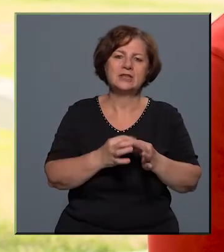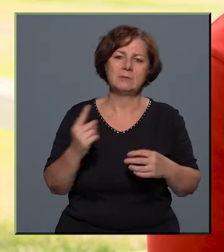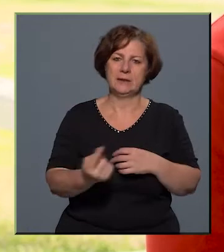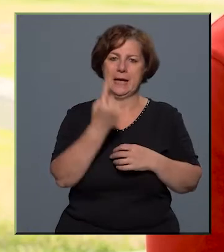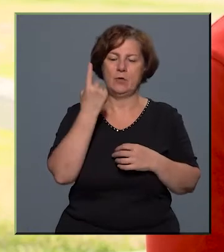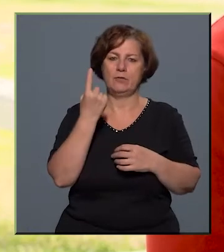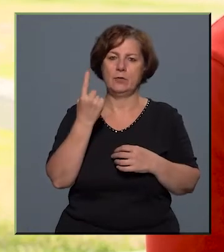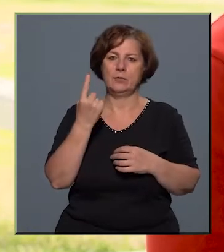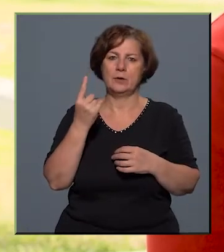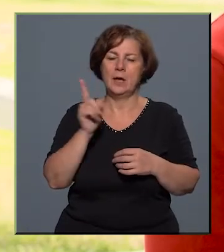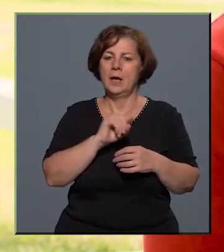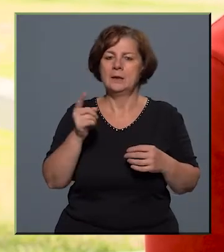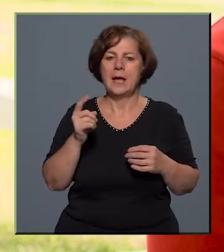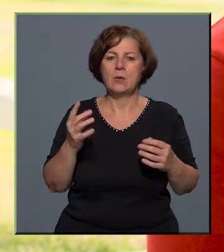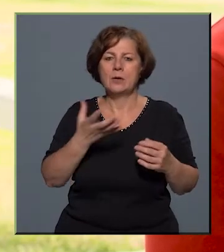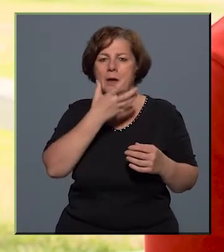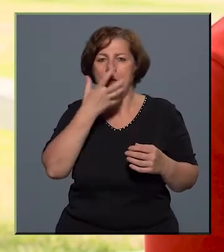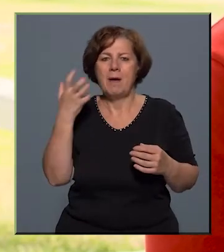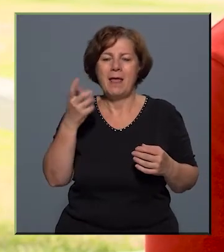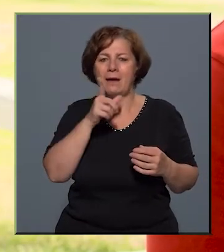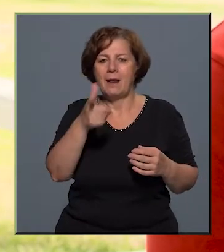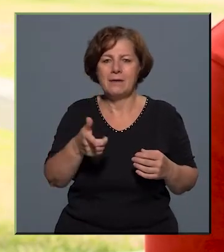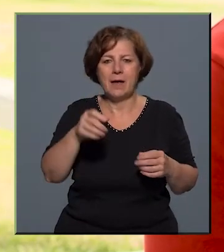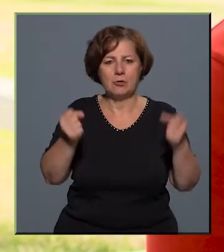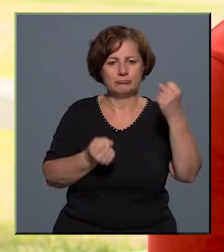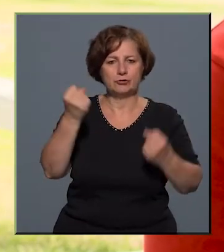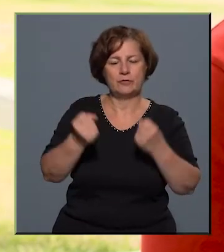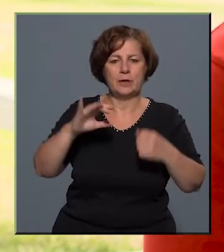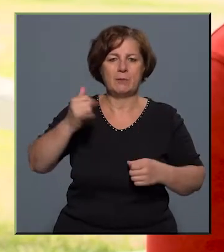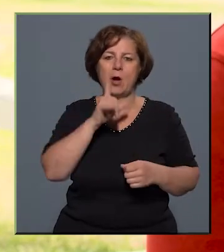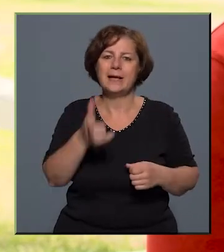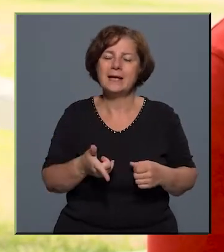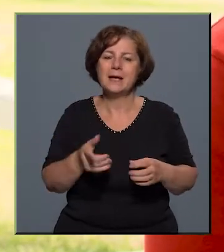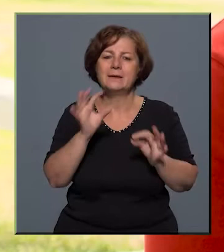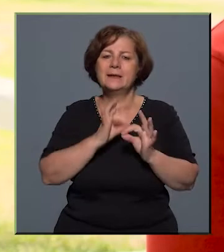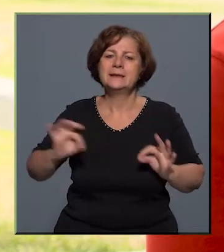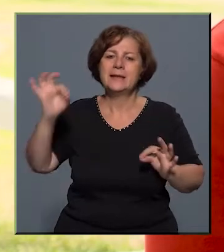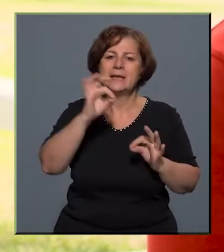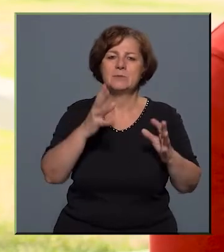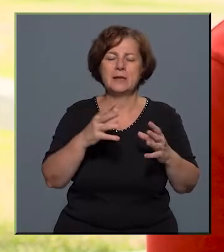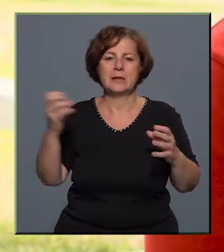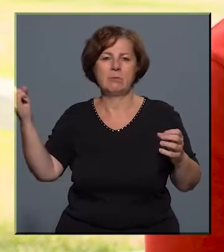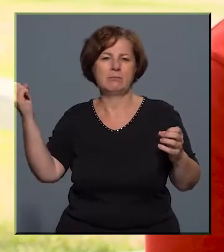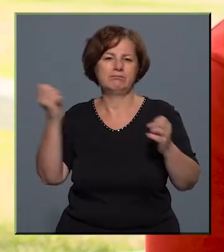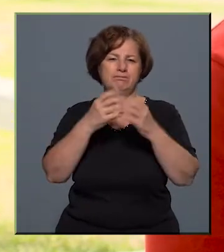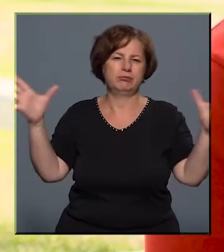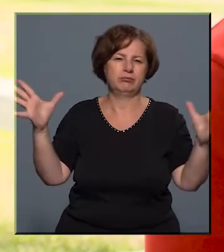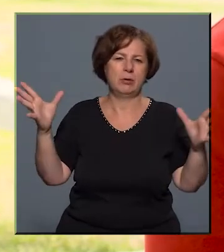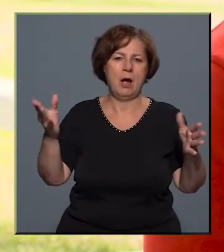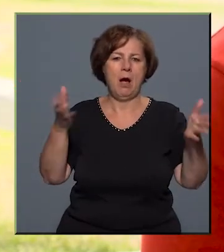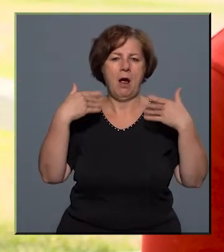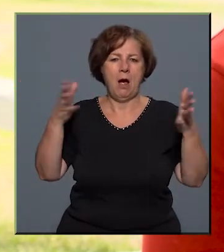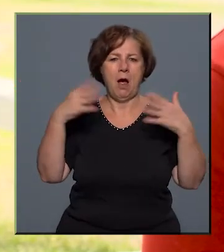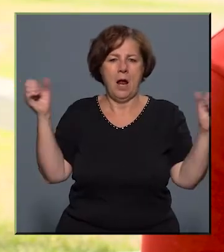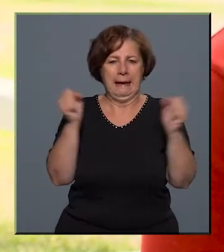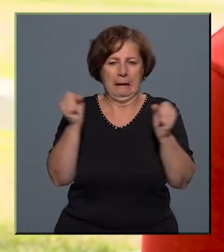esetben előfordul, hogy meg ne följön a sofőr, vagy nehogy baj legyen, teljes mértékben rányítja